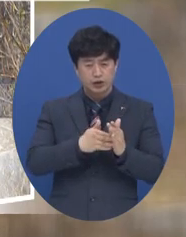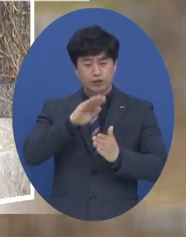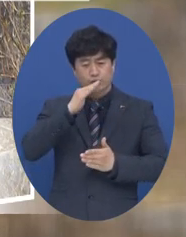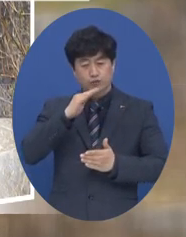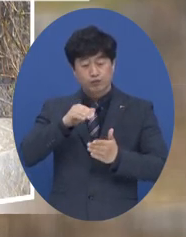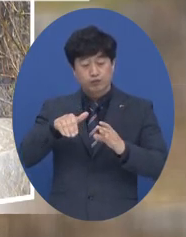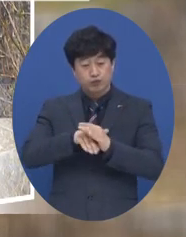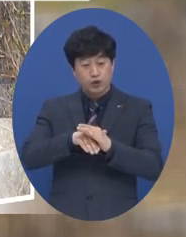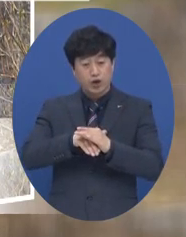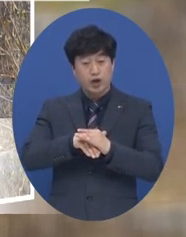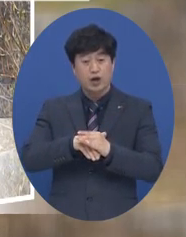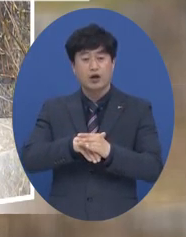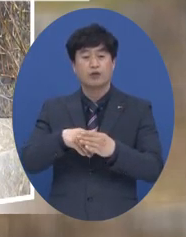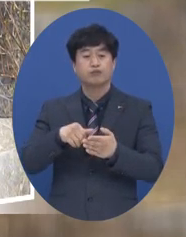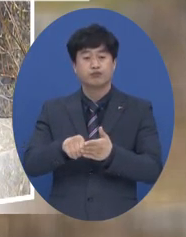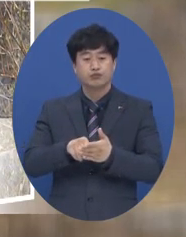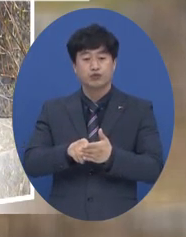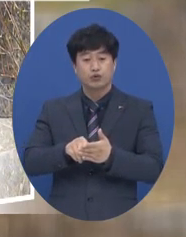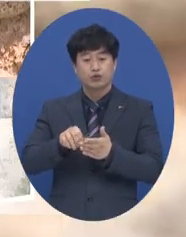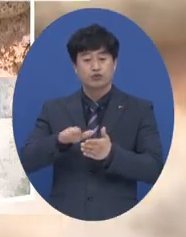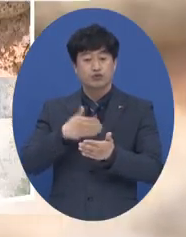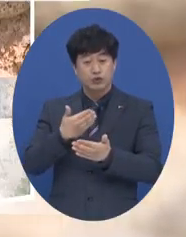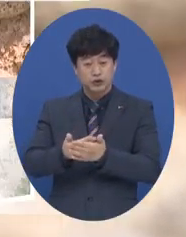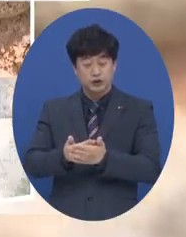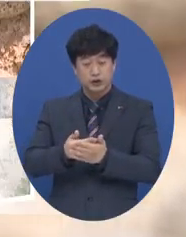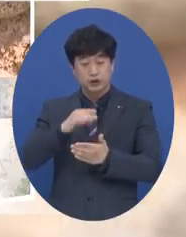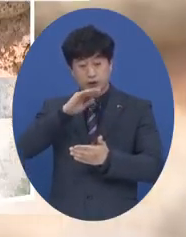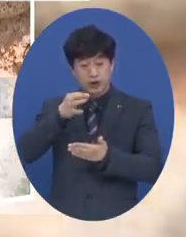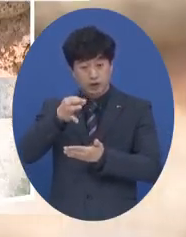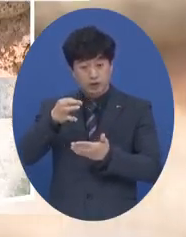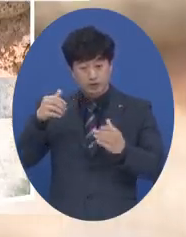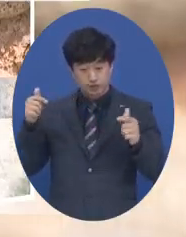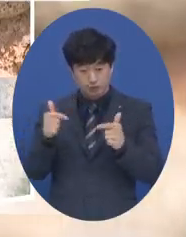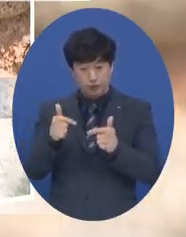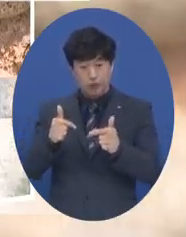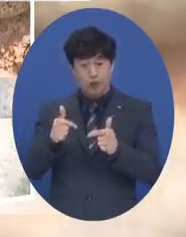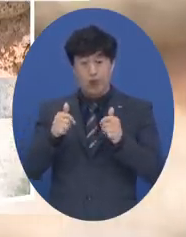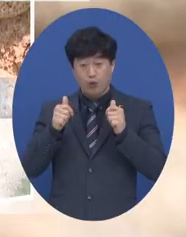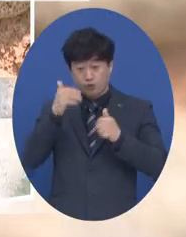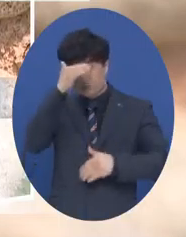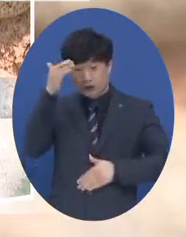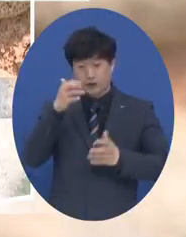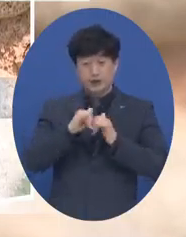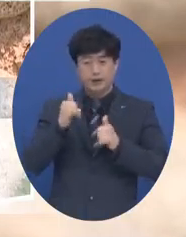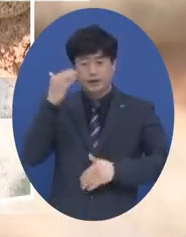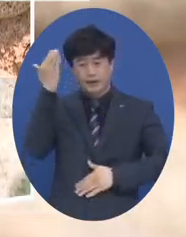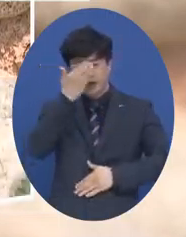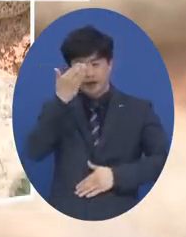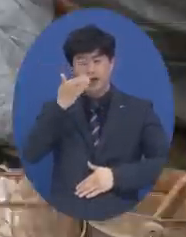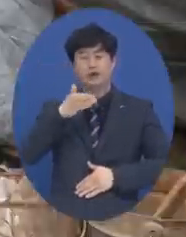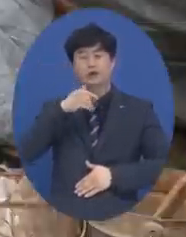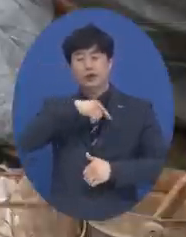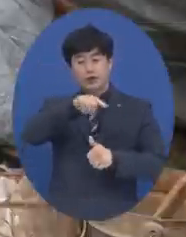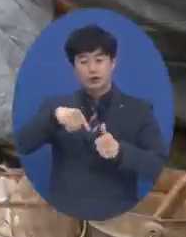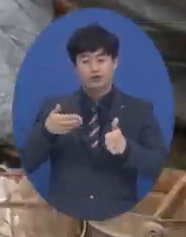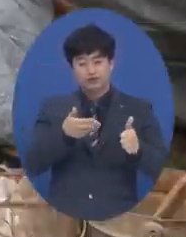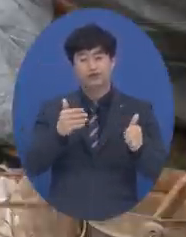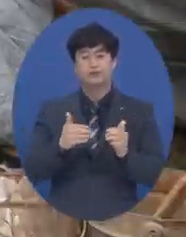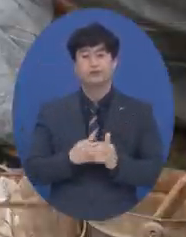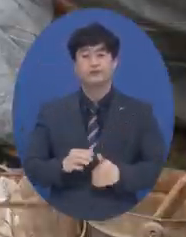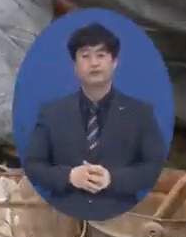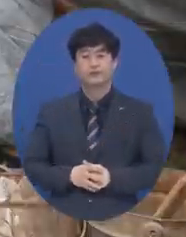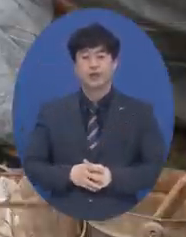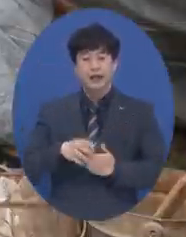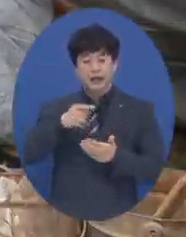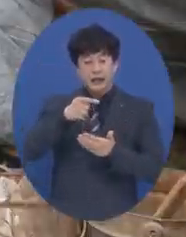절감하고 문화재를 찾는 관광 람 되게 쾌적한 관람 환경을 제거 없겠습니다 자연